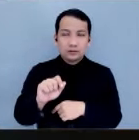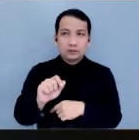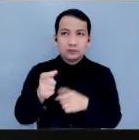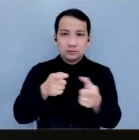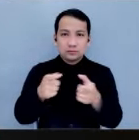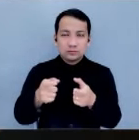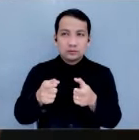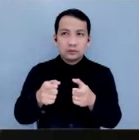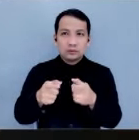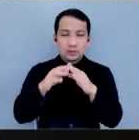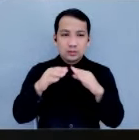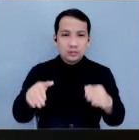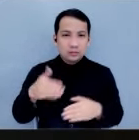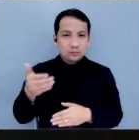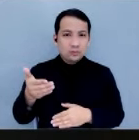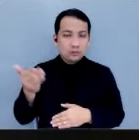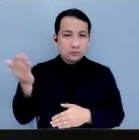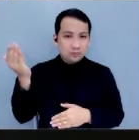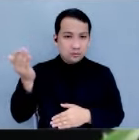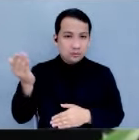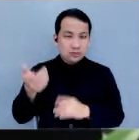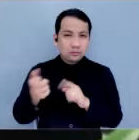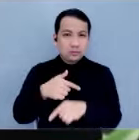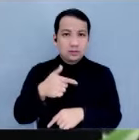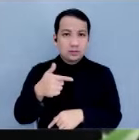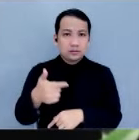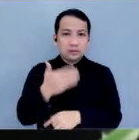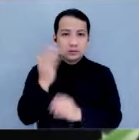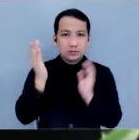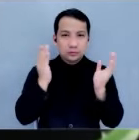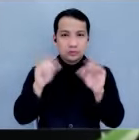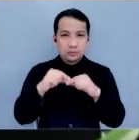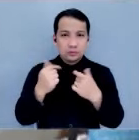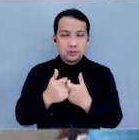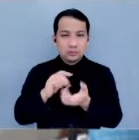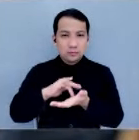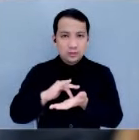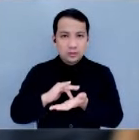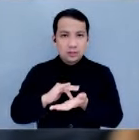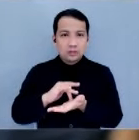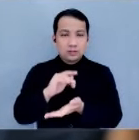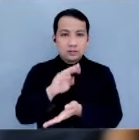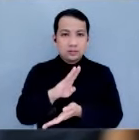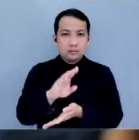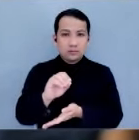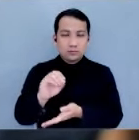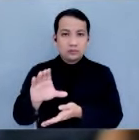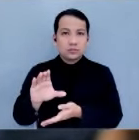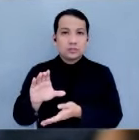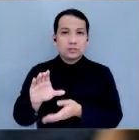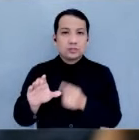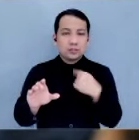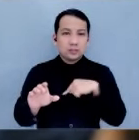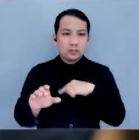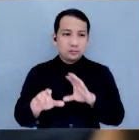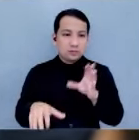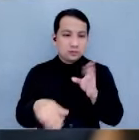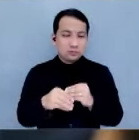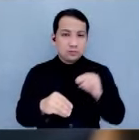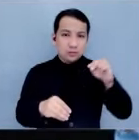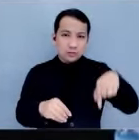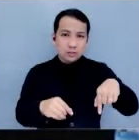terminal. Present din ang mga taga General Services Division, Medical at Bureau of Quarantine. Ipinatawag din ang pest control services provider ng